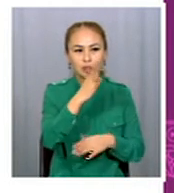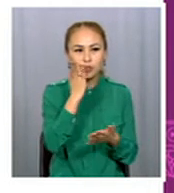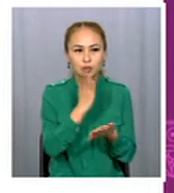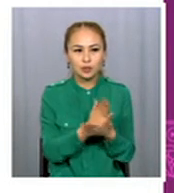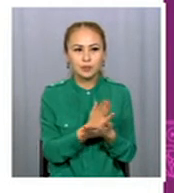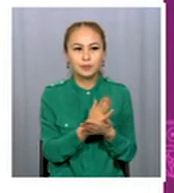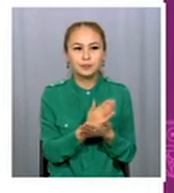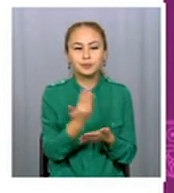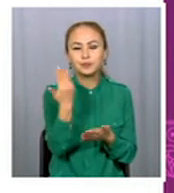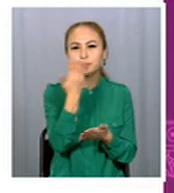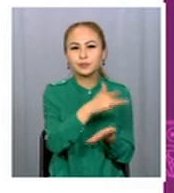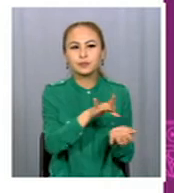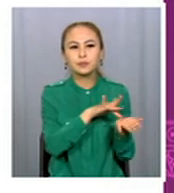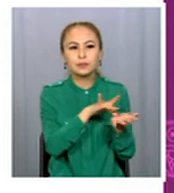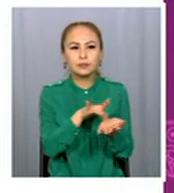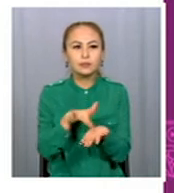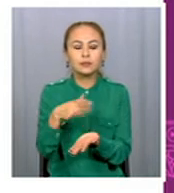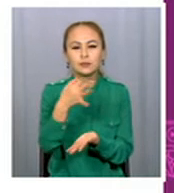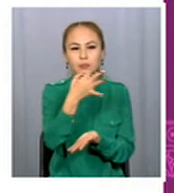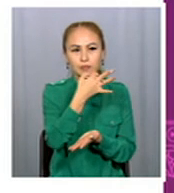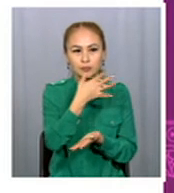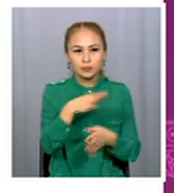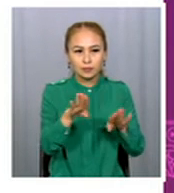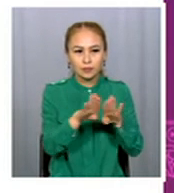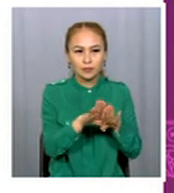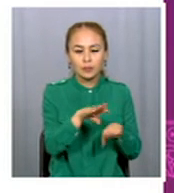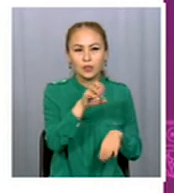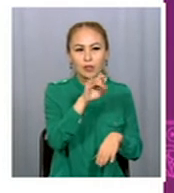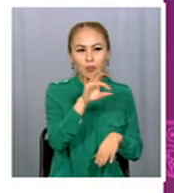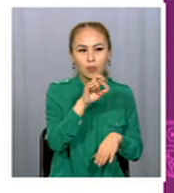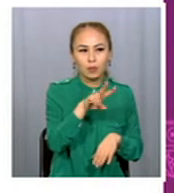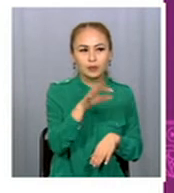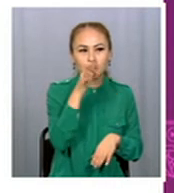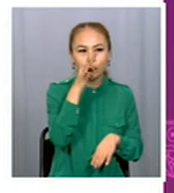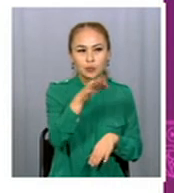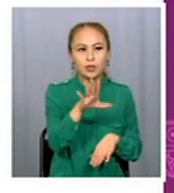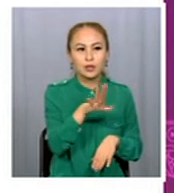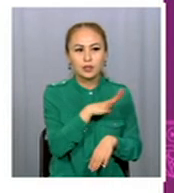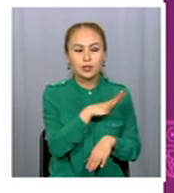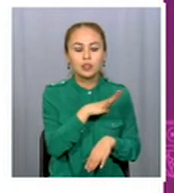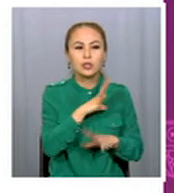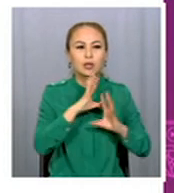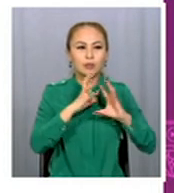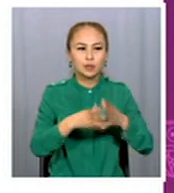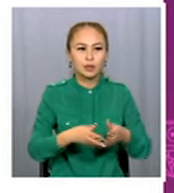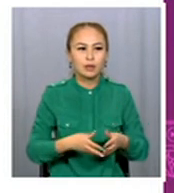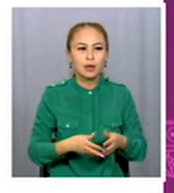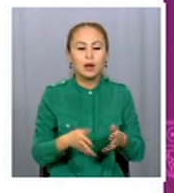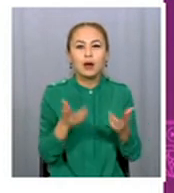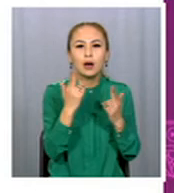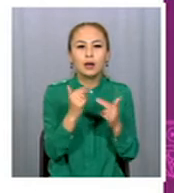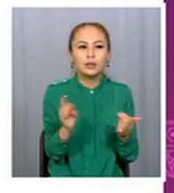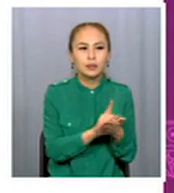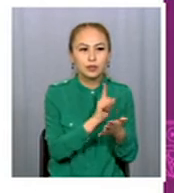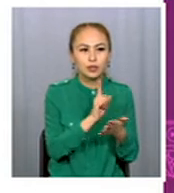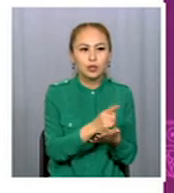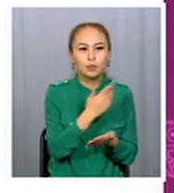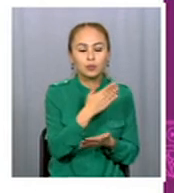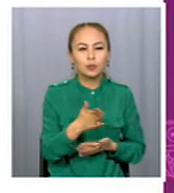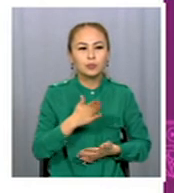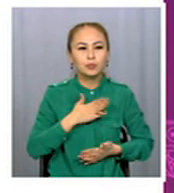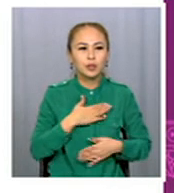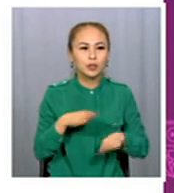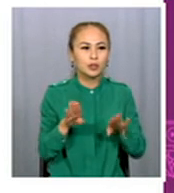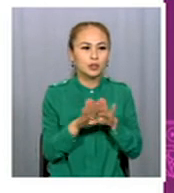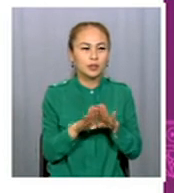кез жетті. «Саған саяхат ұнады ма, Ербол?» деп сұрады жат ғаламшарлықтар. «Әрине,